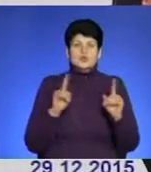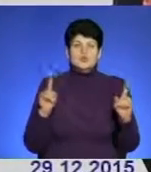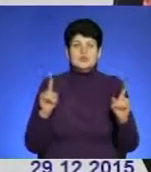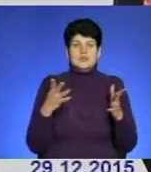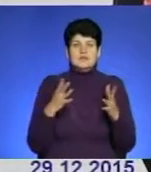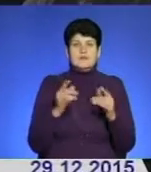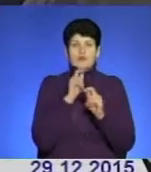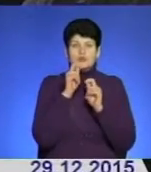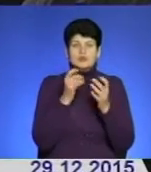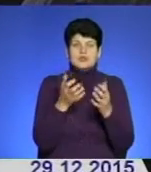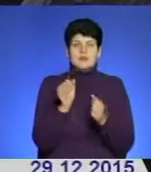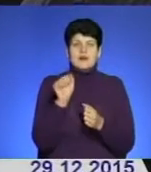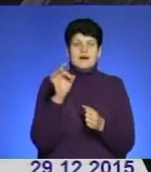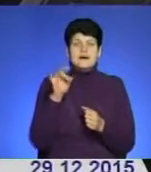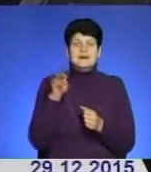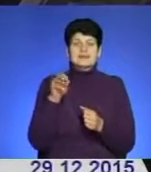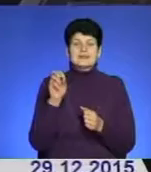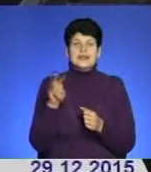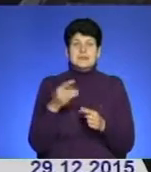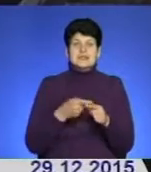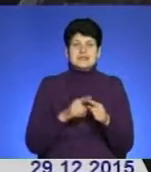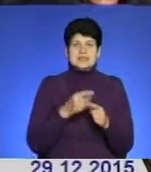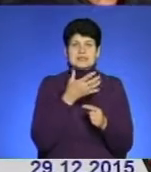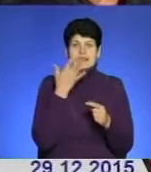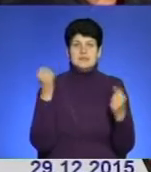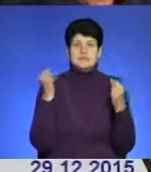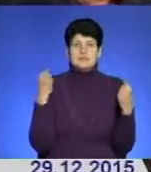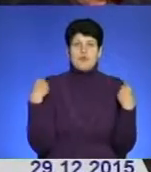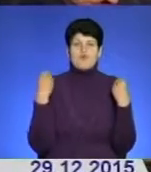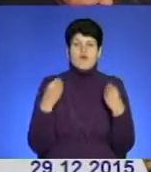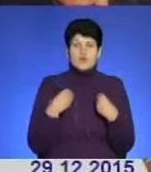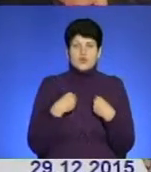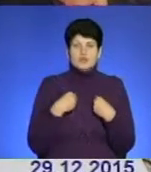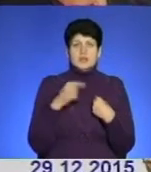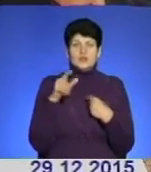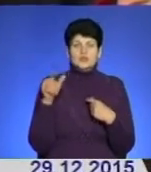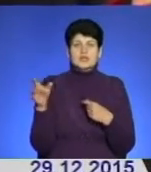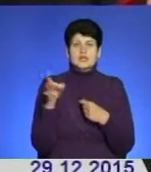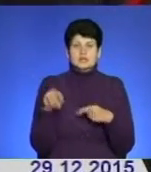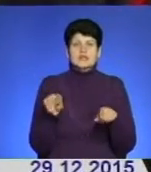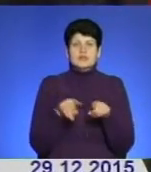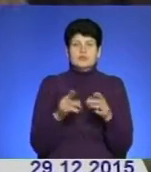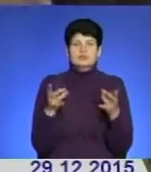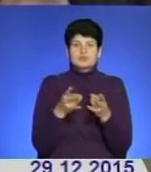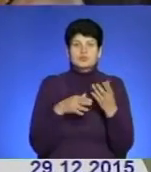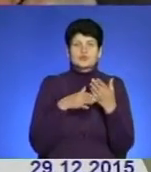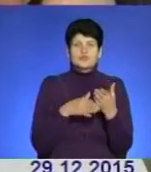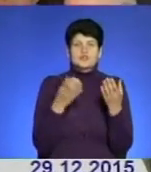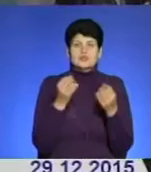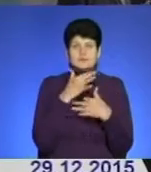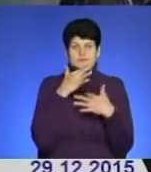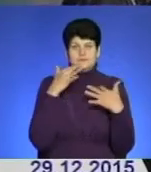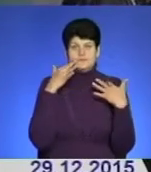Артем. Це, окрім набору продуктів, і тепла зимова куртка. Та жителів району, які також потребують допомоги, ще